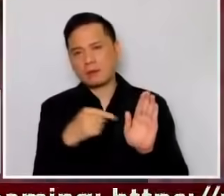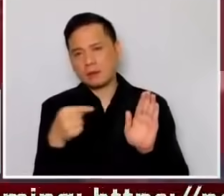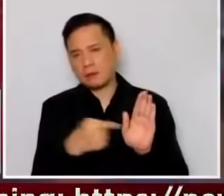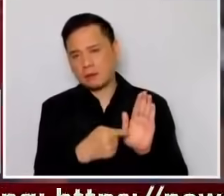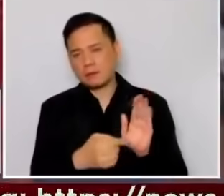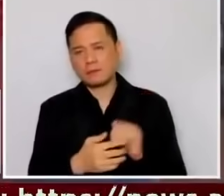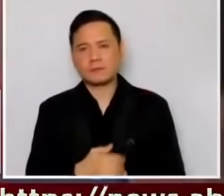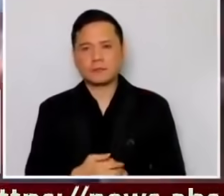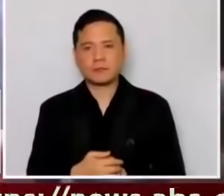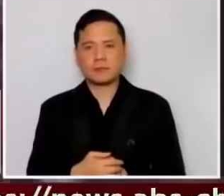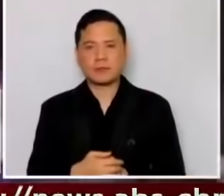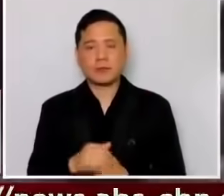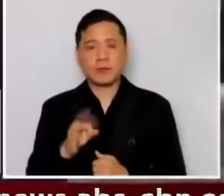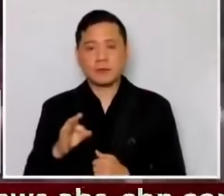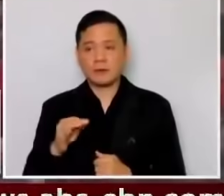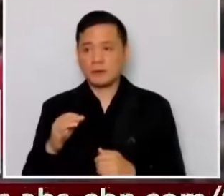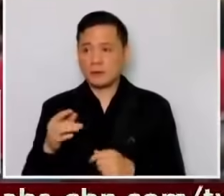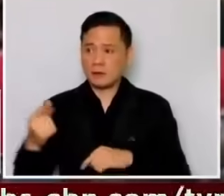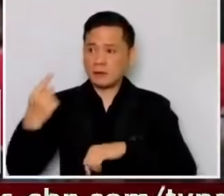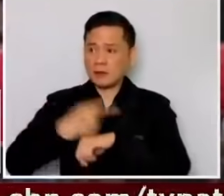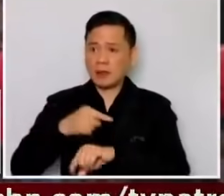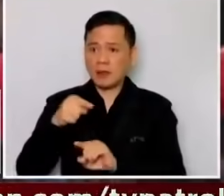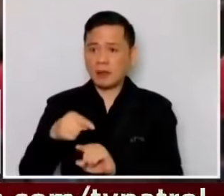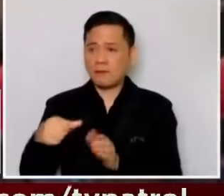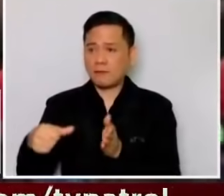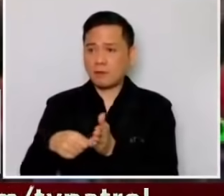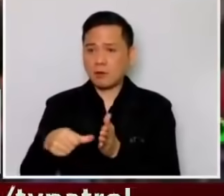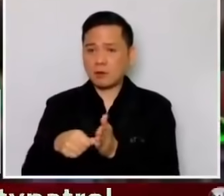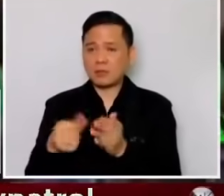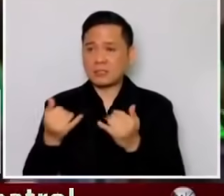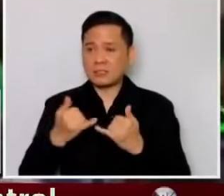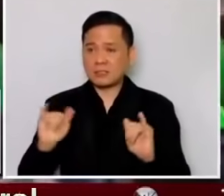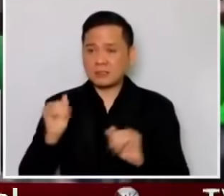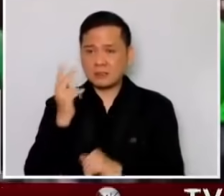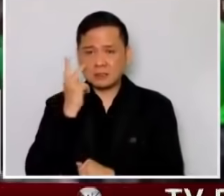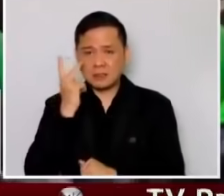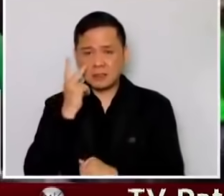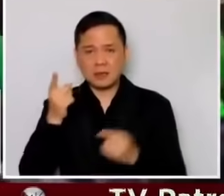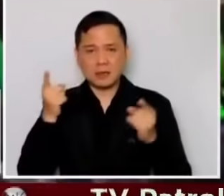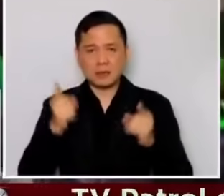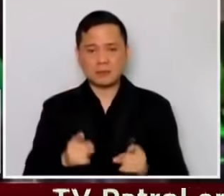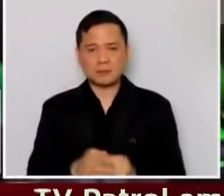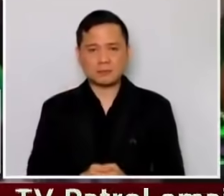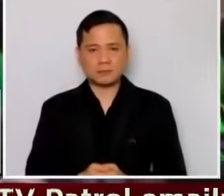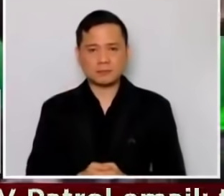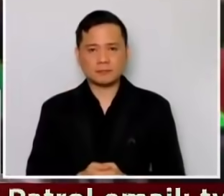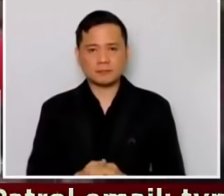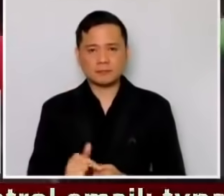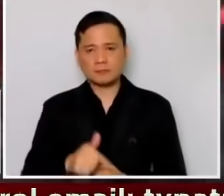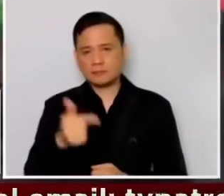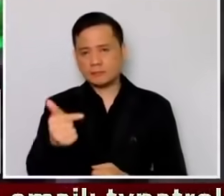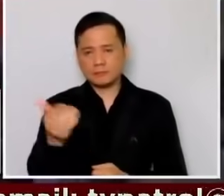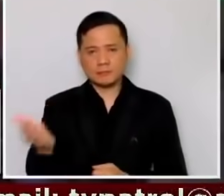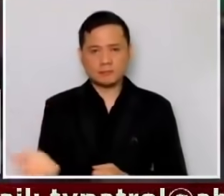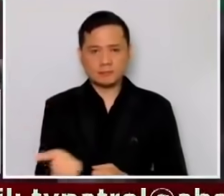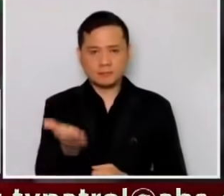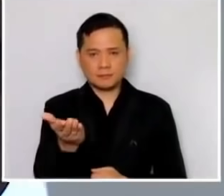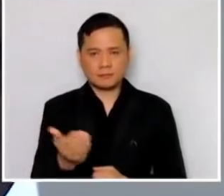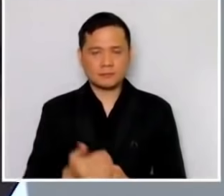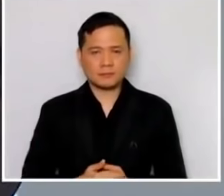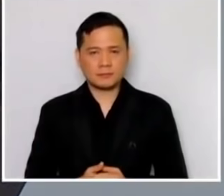ng araw ng botohan at canvas of votes. Ina Reformina, ABS-CBN News.